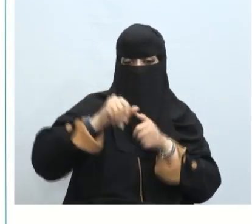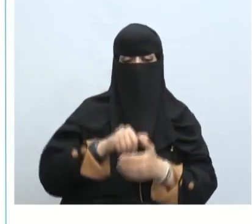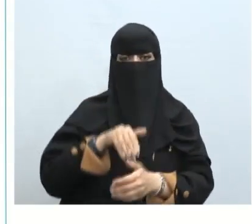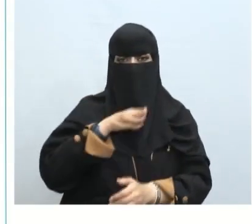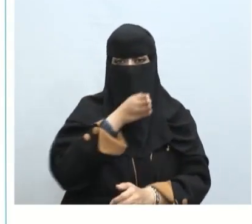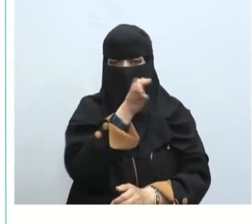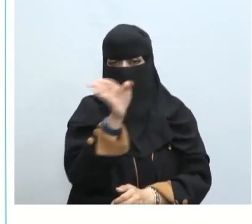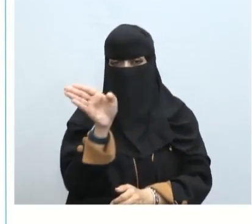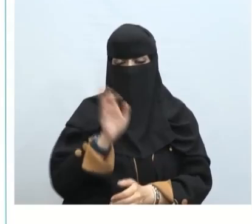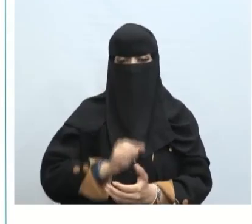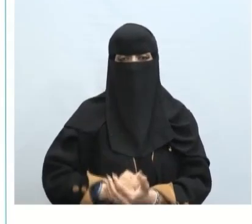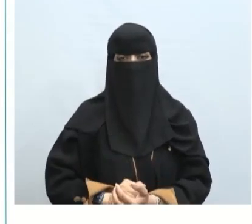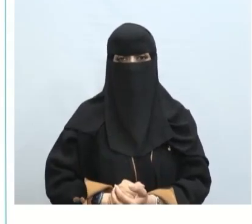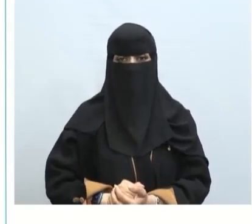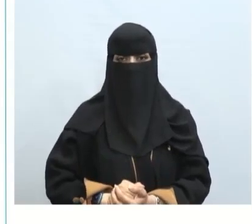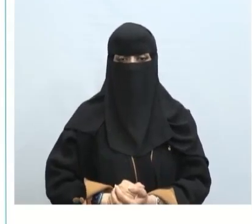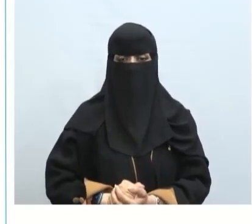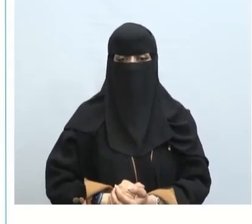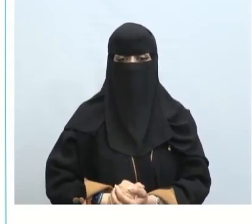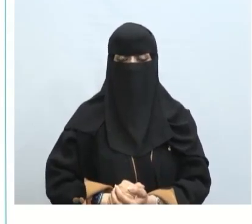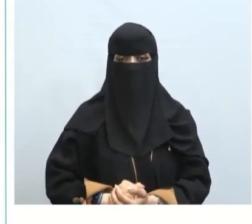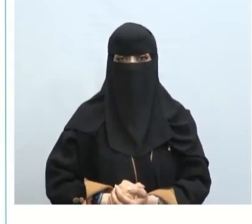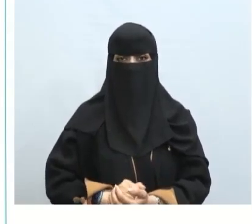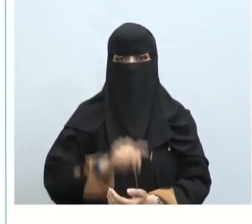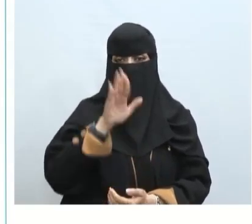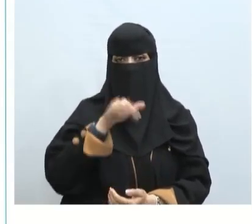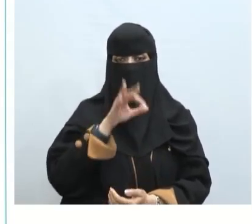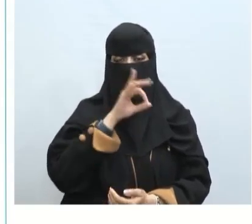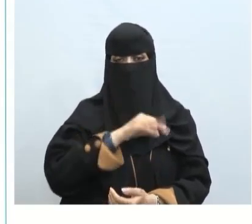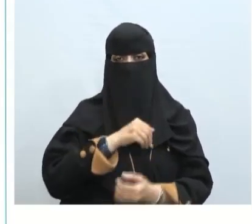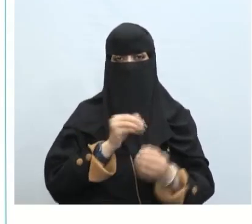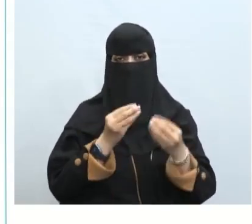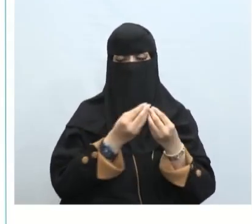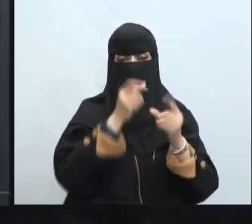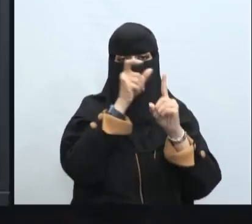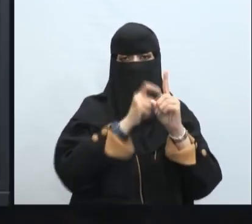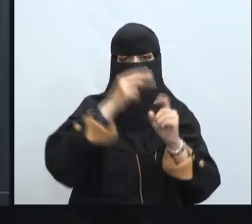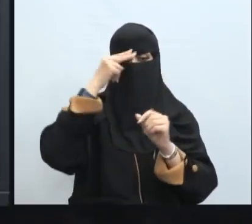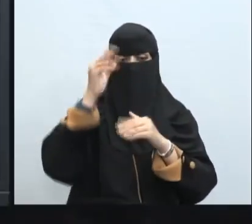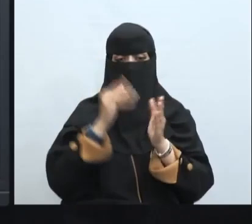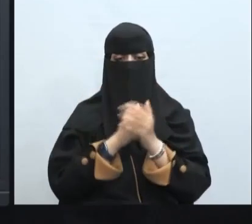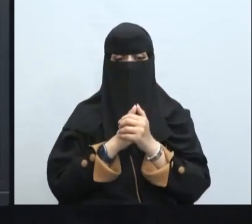والارهاب والانحلال هذه فوائد الانتماء للوطن